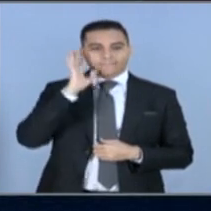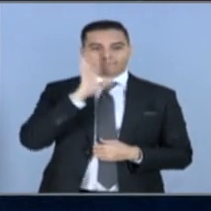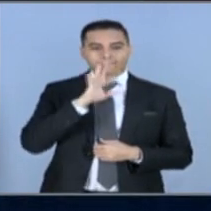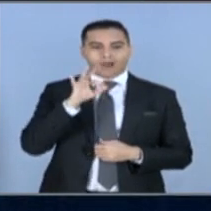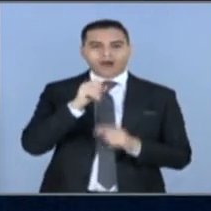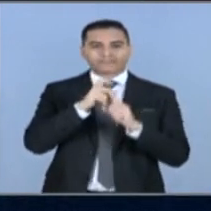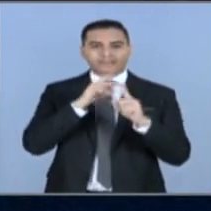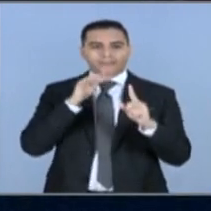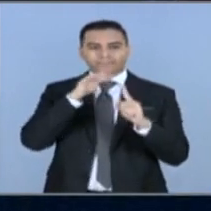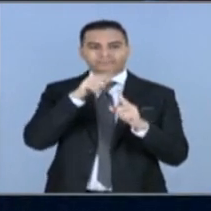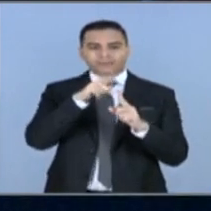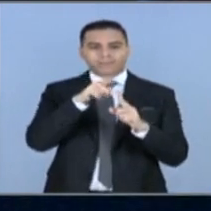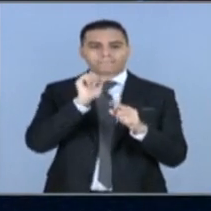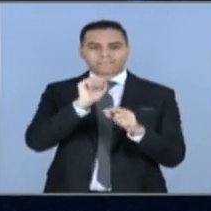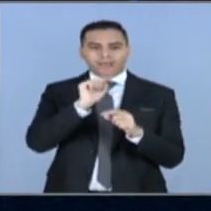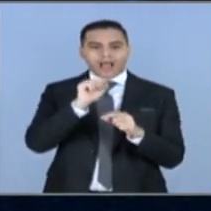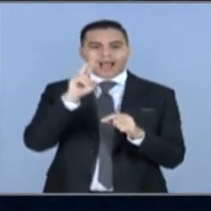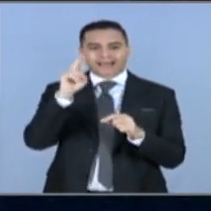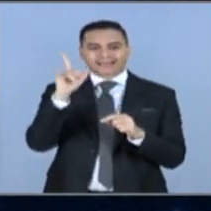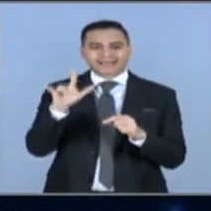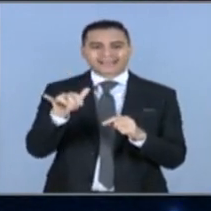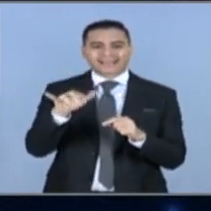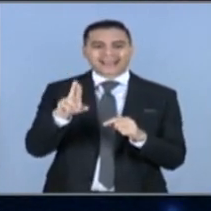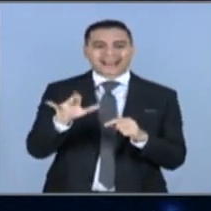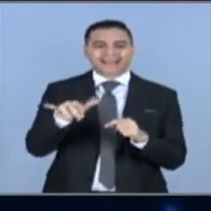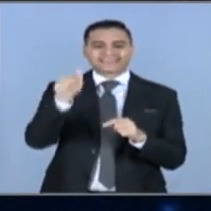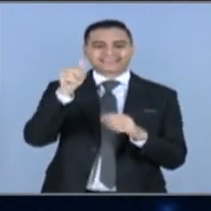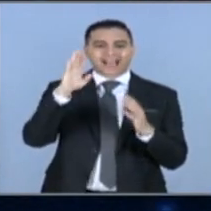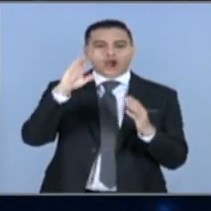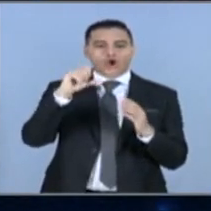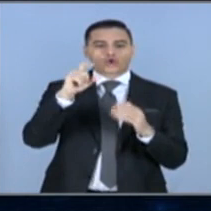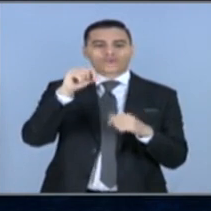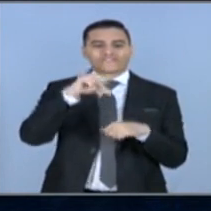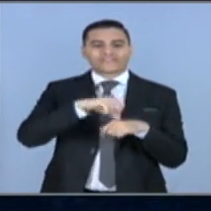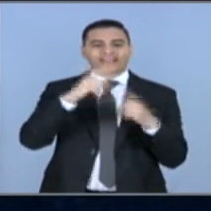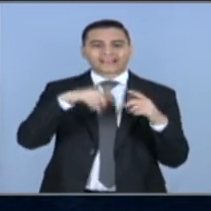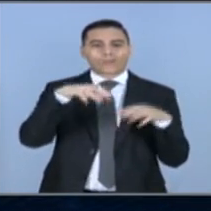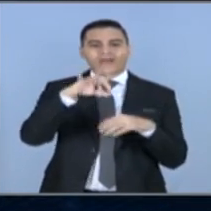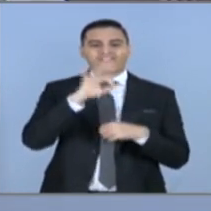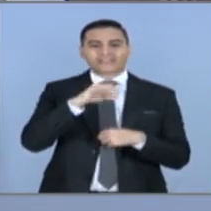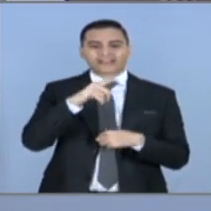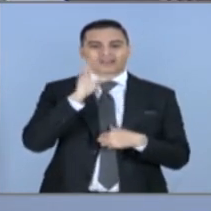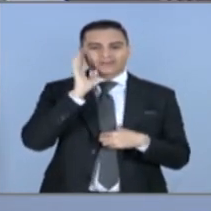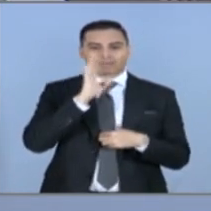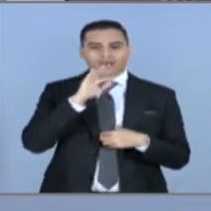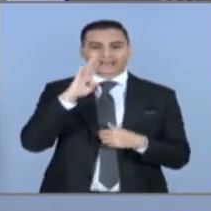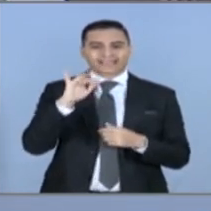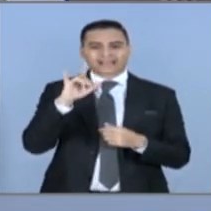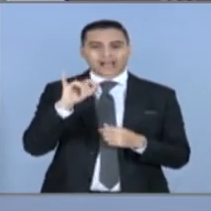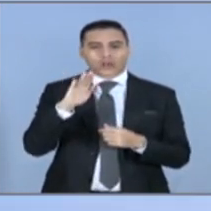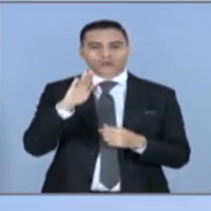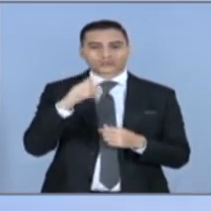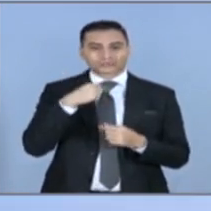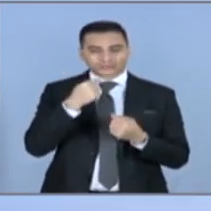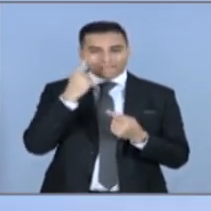يقع معرض ريتياكوف في احدى الدول، فما هي؟ كرولوس اصبر،